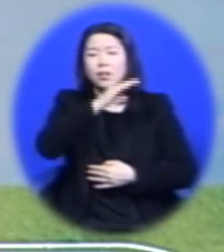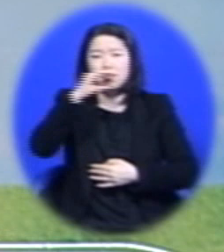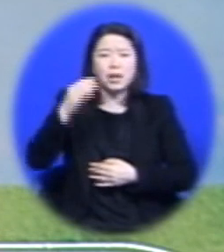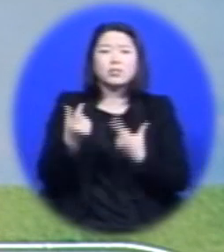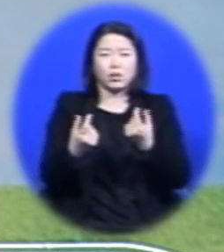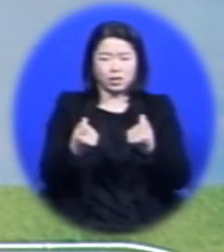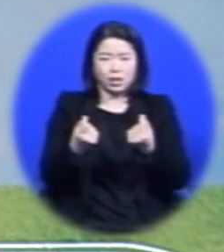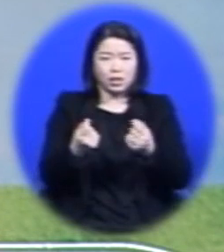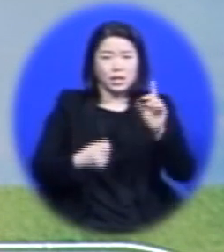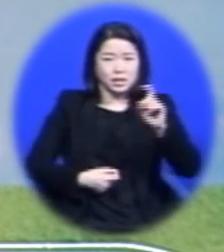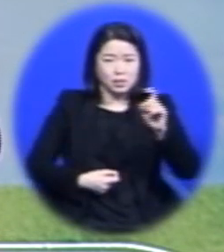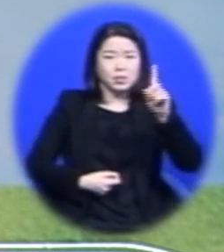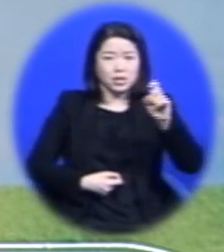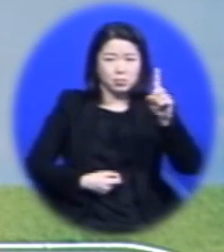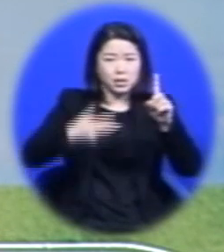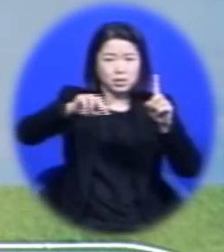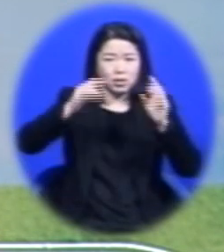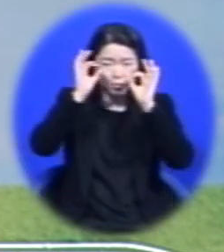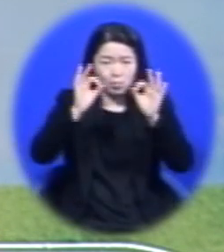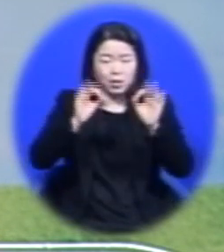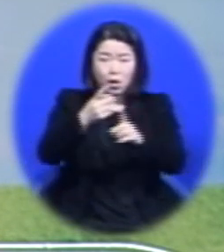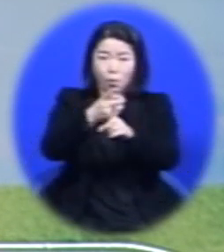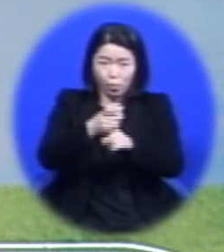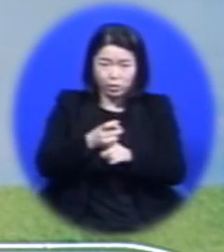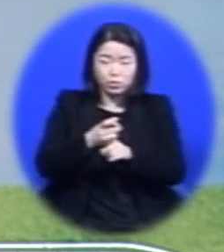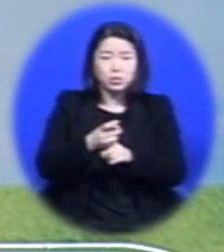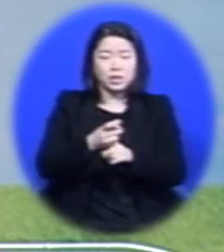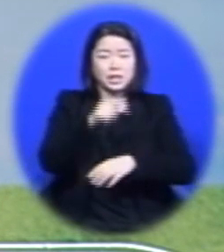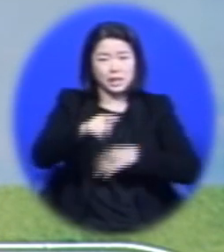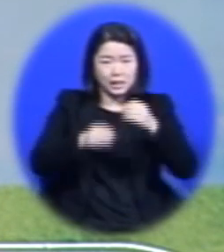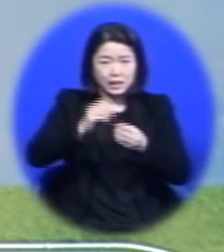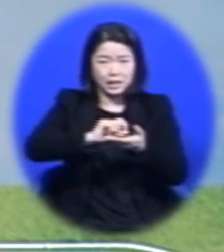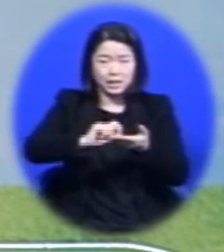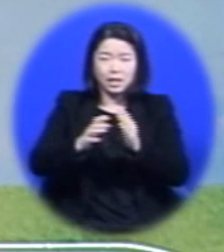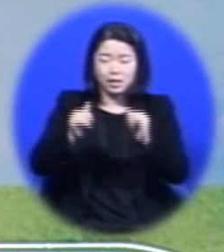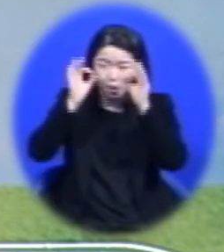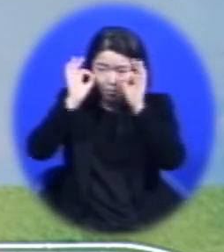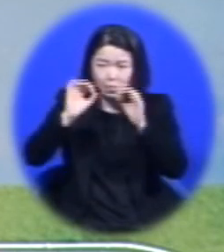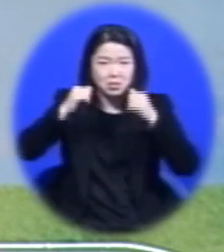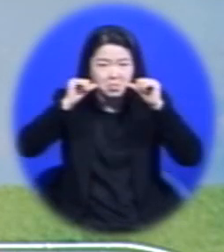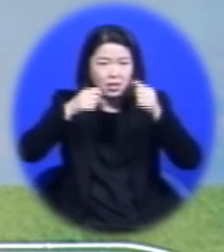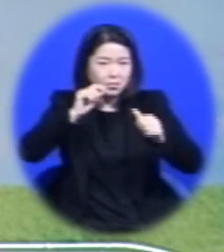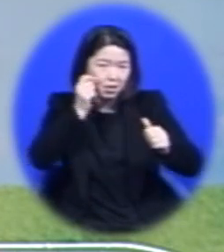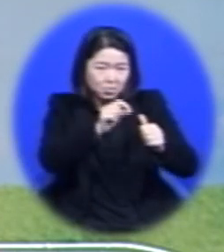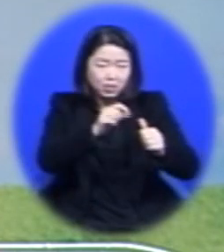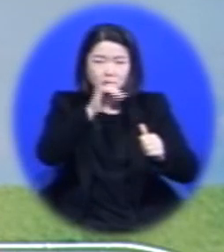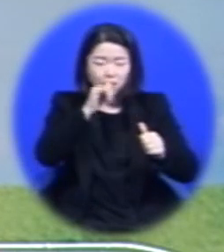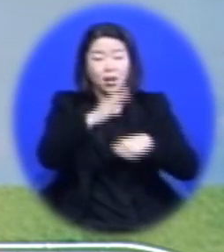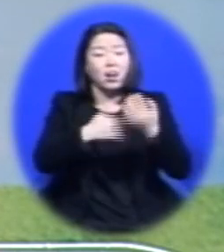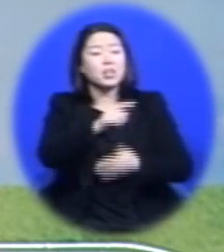10절 11절 을 보면 원수들이 이 시편 기자 를 보면서 조롱 합니다 하나님이 넣어